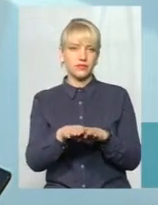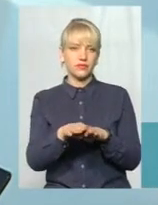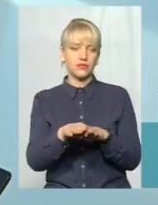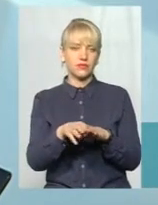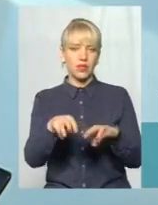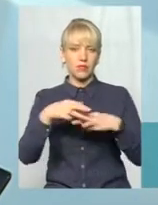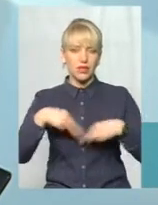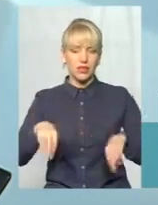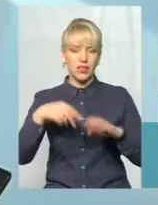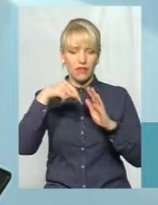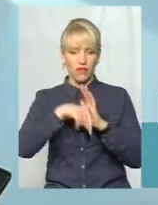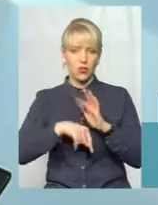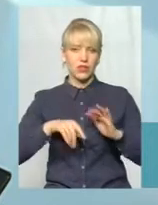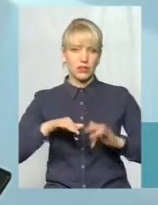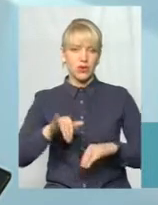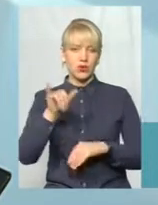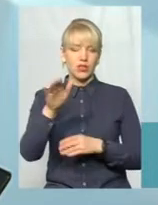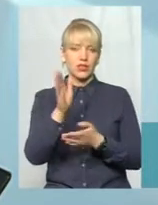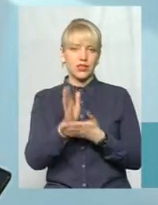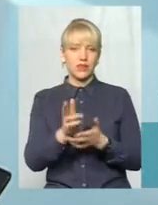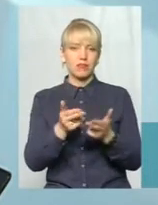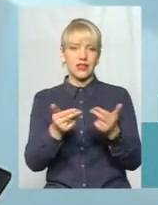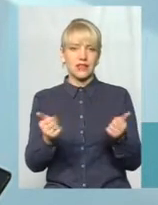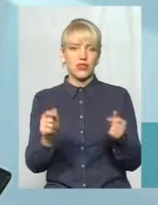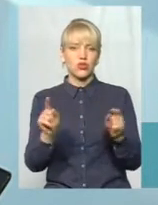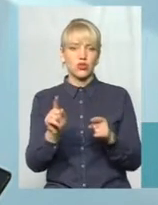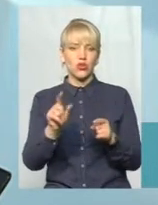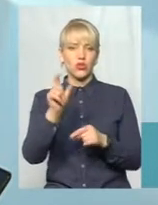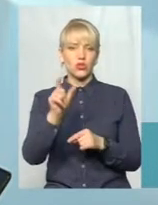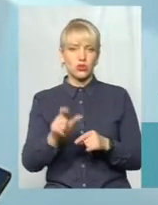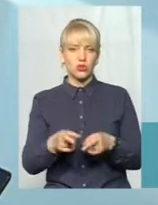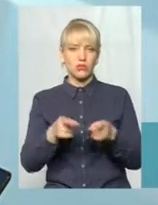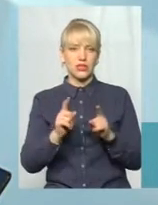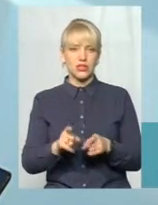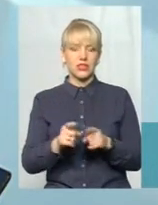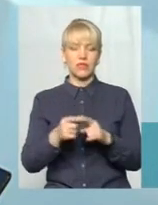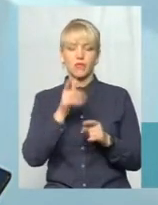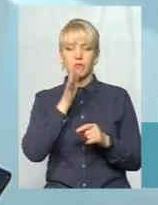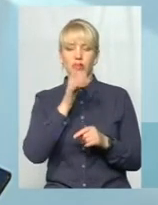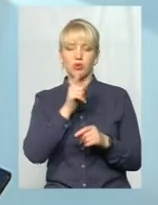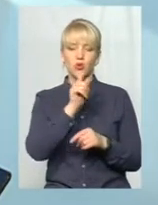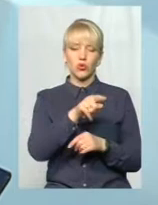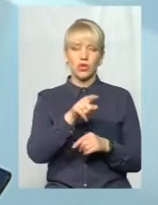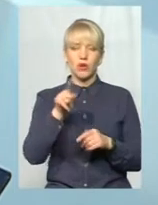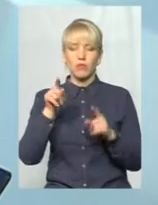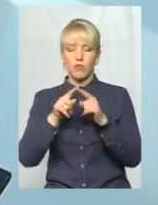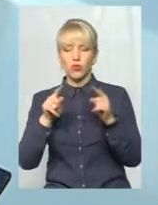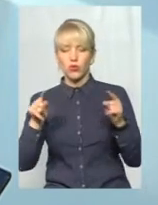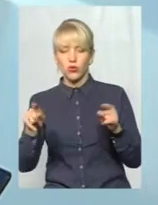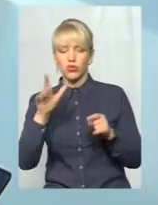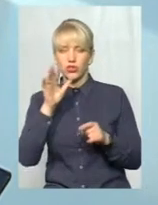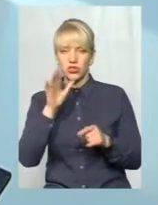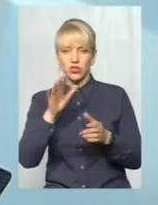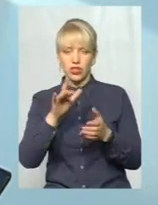Міністерства внутрішніх справ, в них є підтвердження, що особа, да, дійсно, в період з того по такий то час приймала участь в антитерористичній